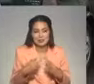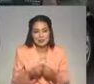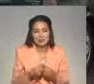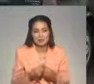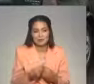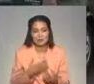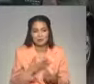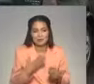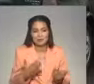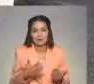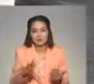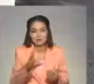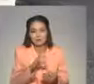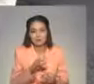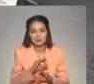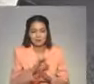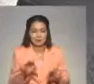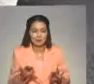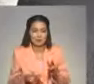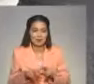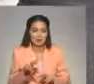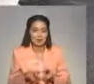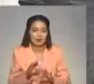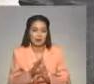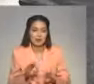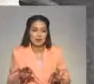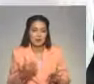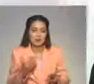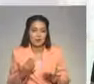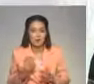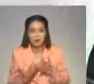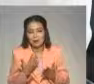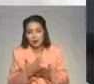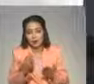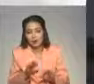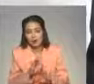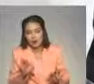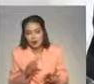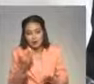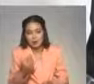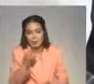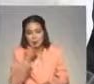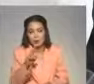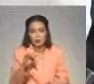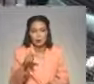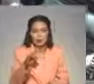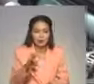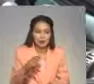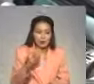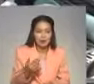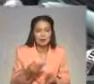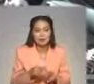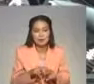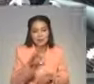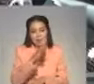у меня эмоции переполняют. Эмоции переполняли и самих ребят. Они рассказали, что побывали на древних курганах знаменитой долины царей в